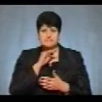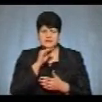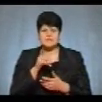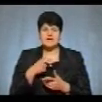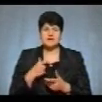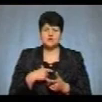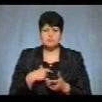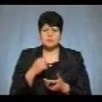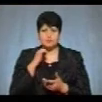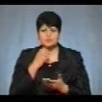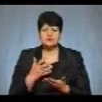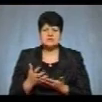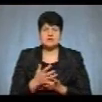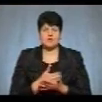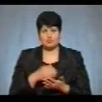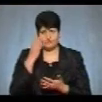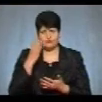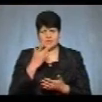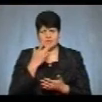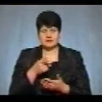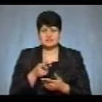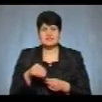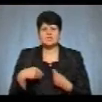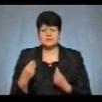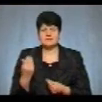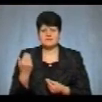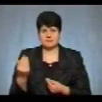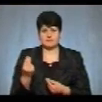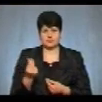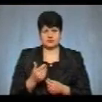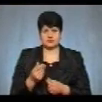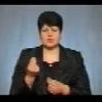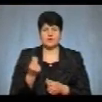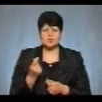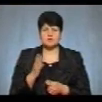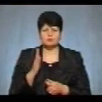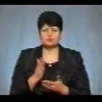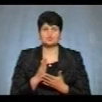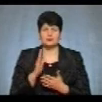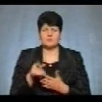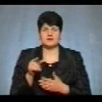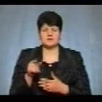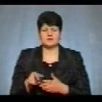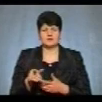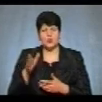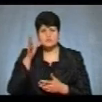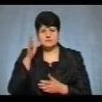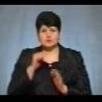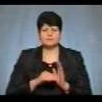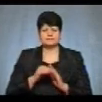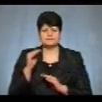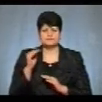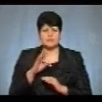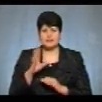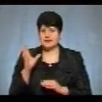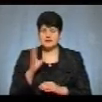літо собі зароблю. І ще вам дам трохи грошей і буду мати там заплатити. І не